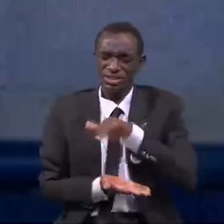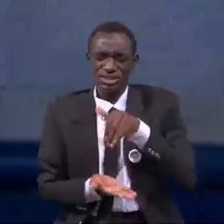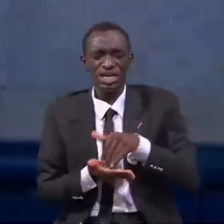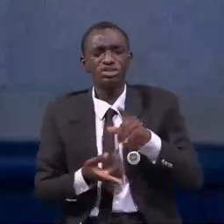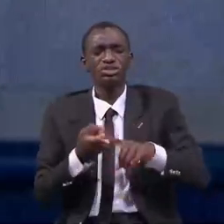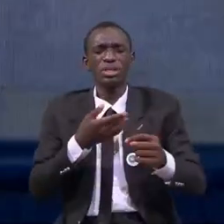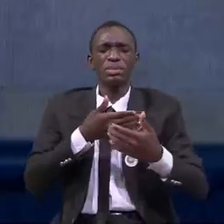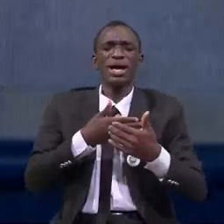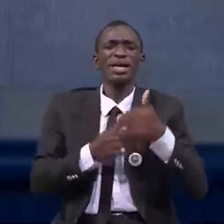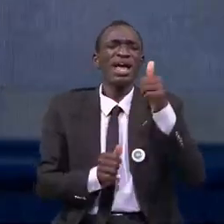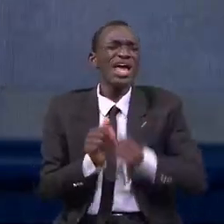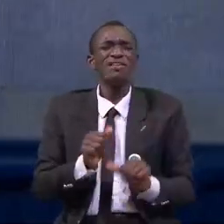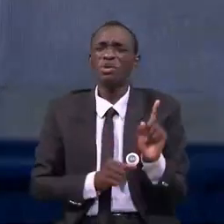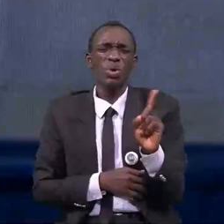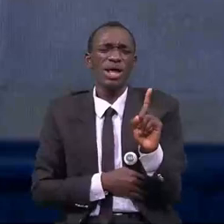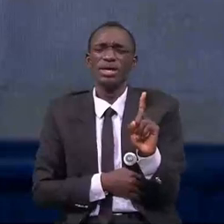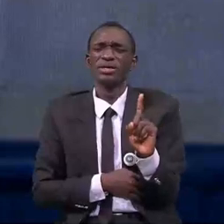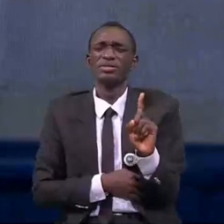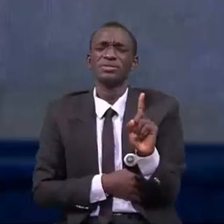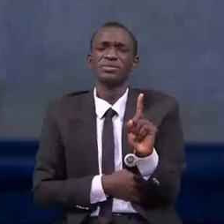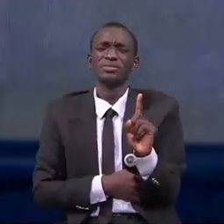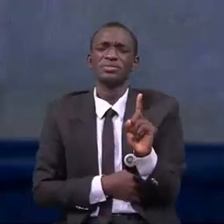tout le monde à gauche à droite